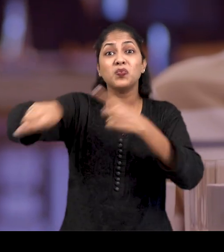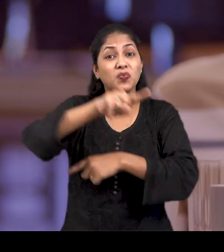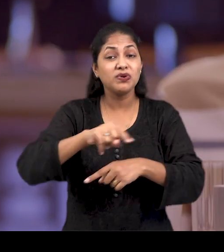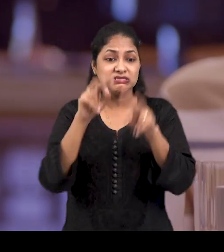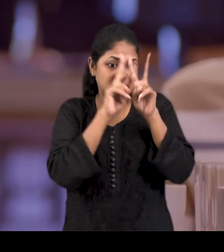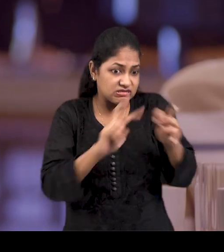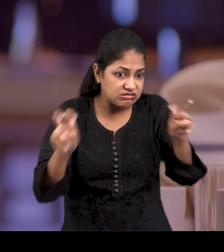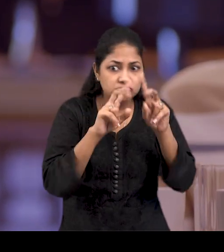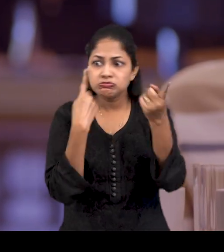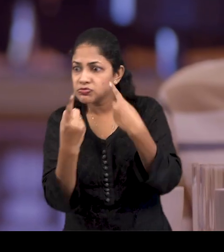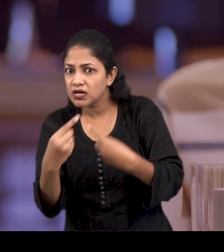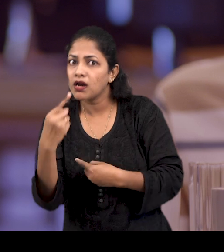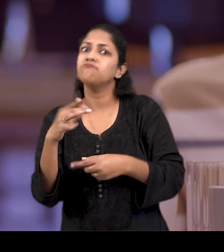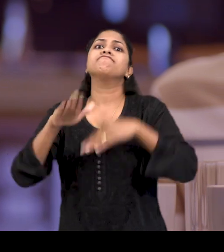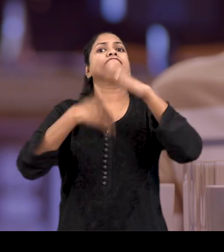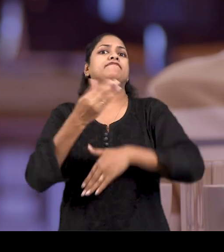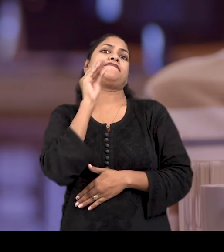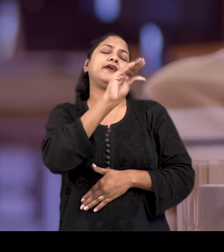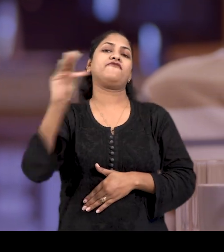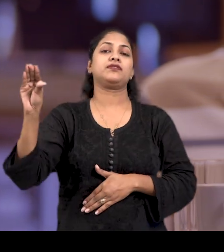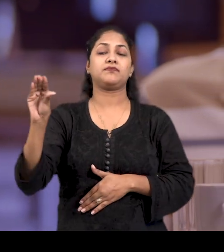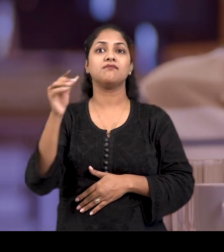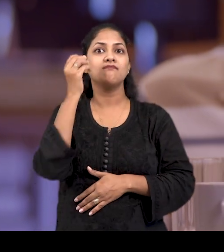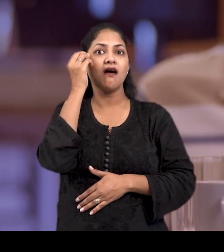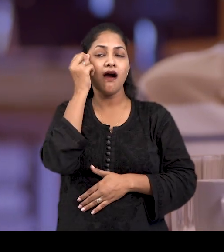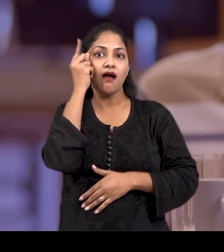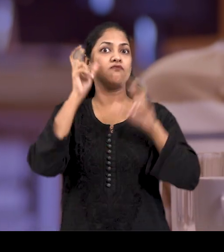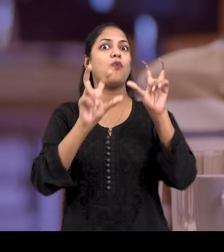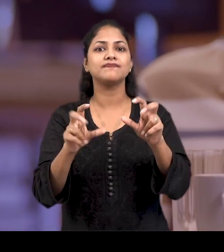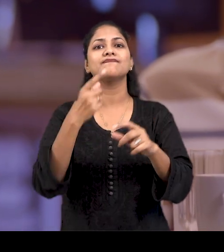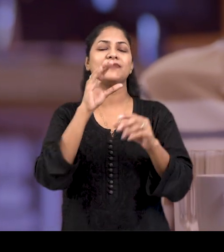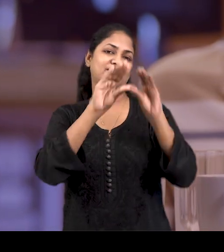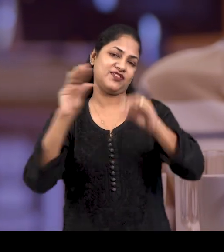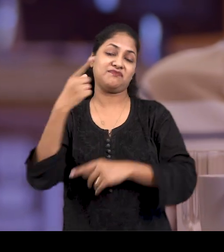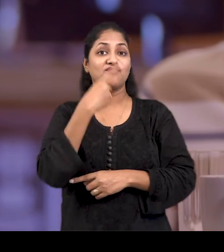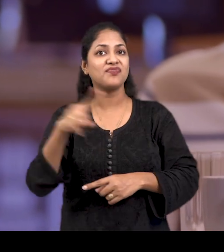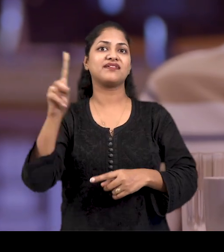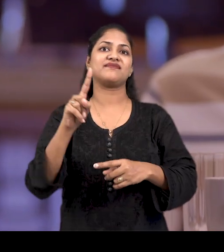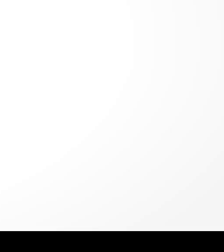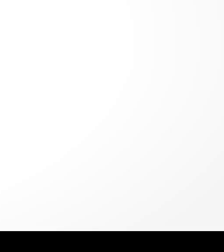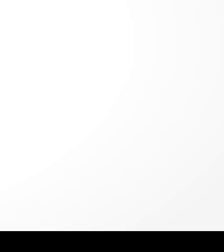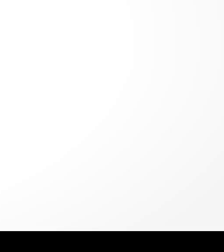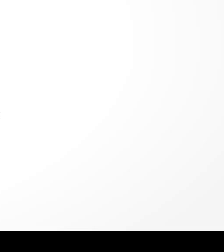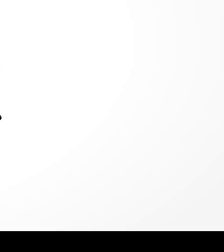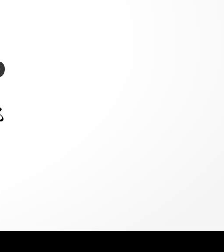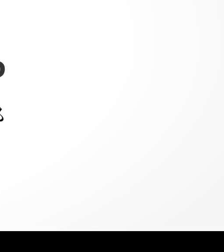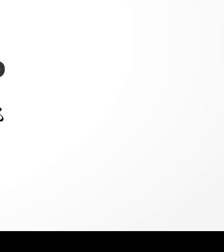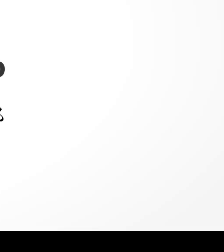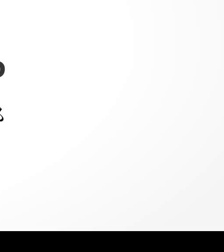એટલે હંમેશા પૂરતી તપાસ કરીને જ રોકાણ કરો. જાગૃત બનો, યોગ્ય જગ્યાએ રોકાણ કરો.